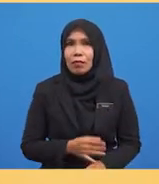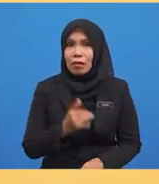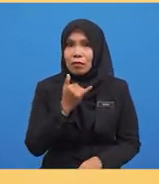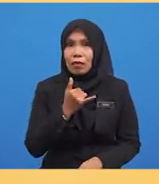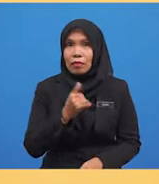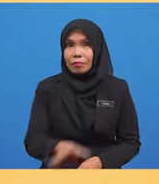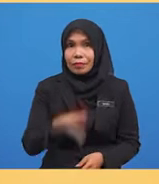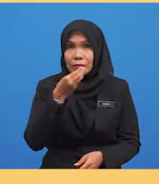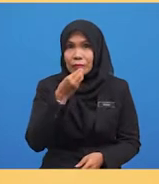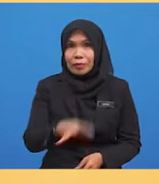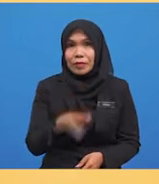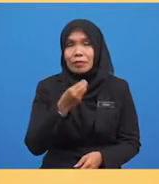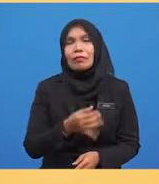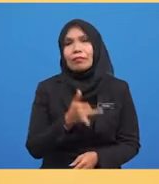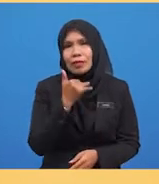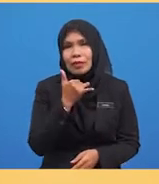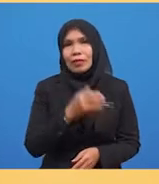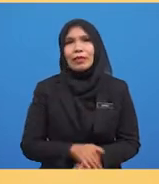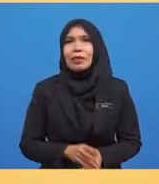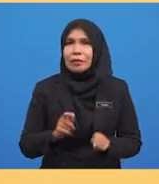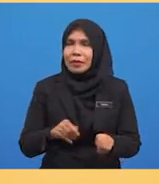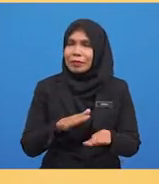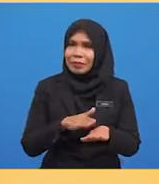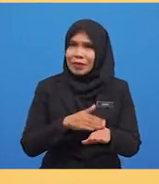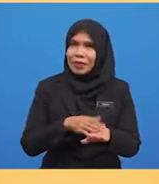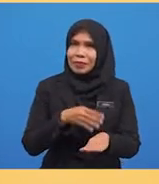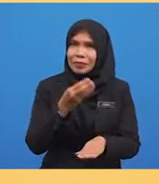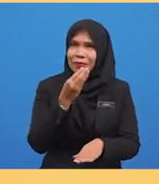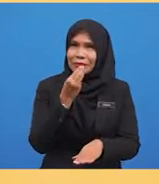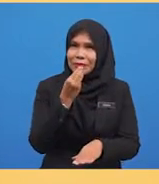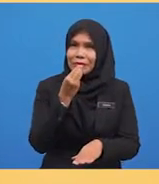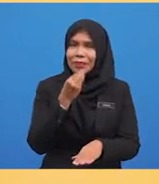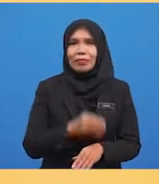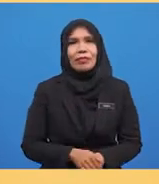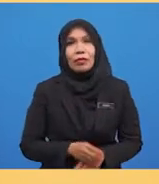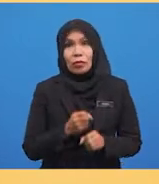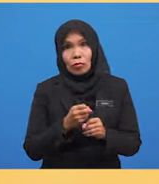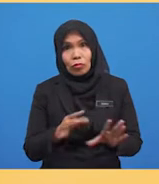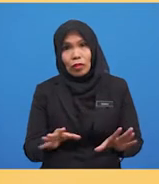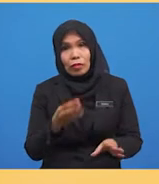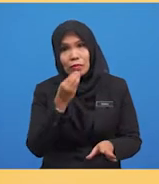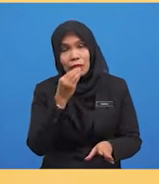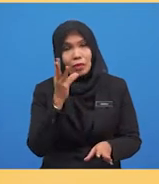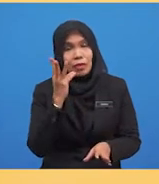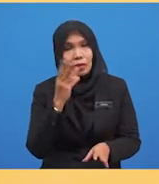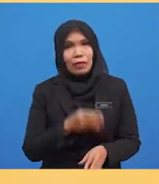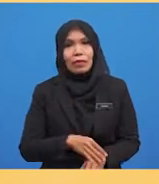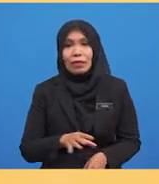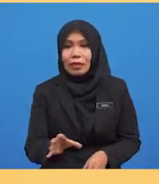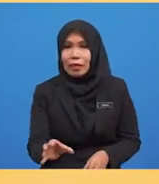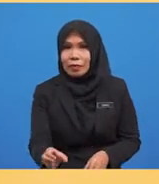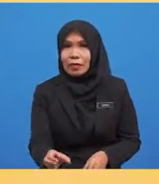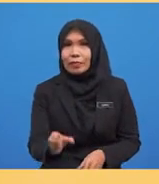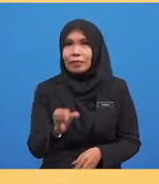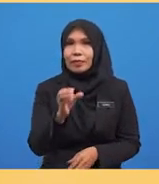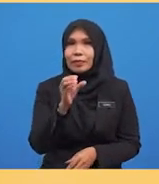sewaktu makan. Setelah selesai makan nasi, barulah diambil seteguk air